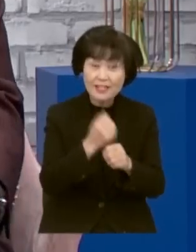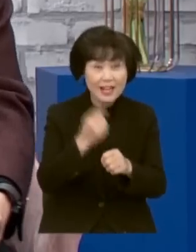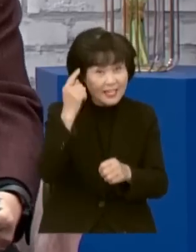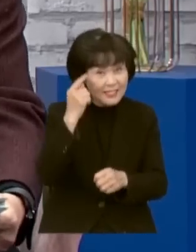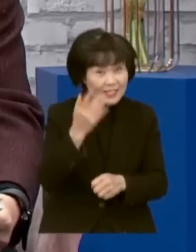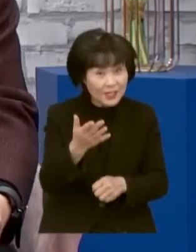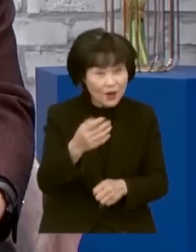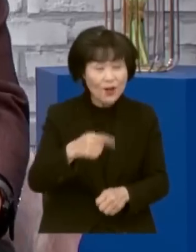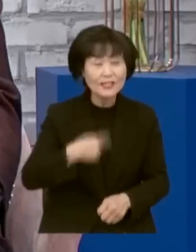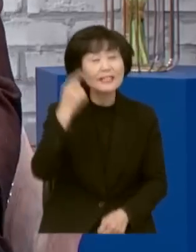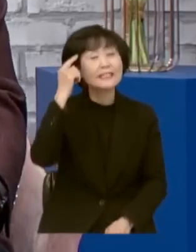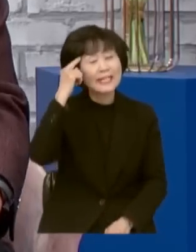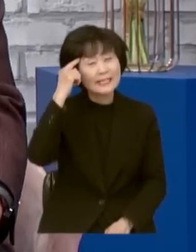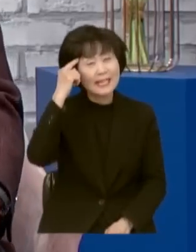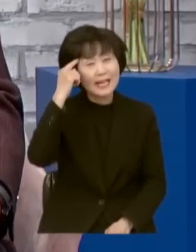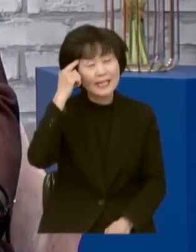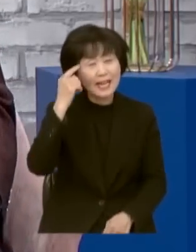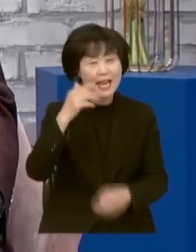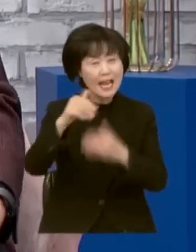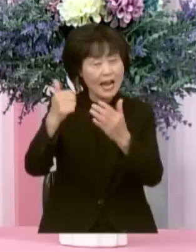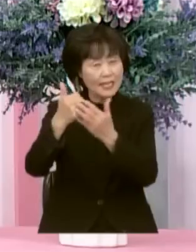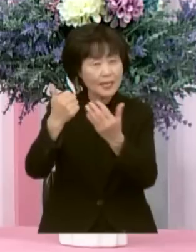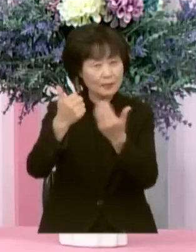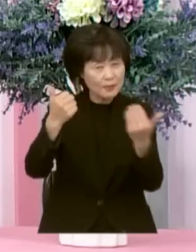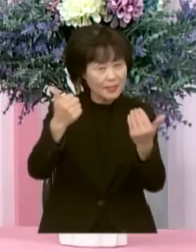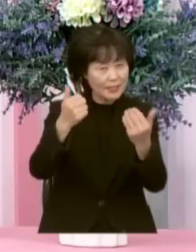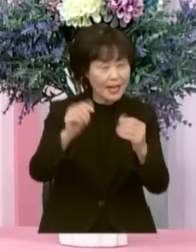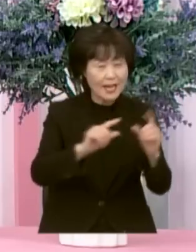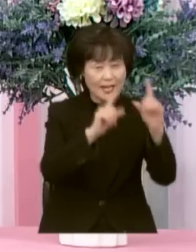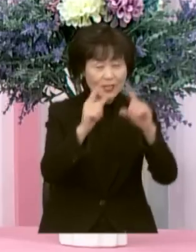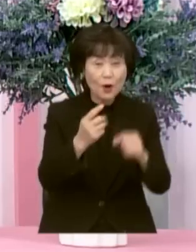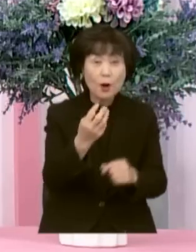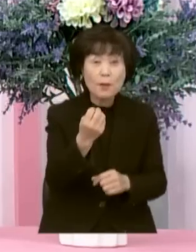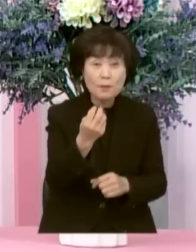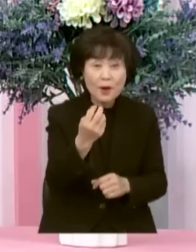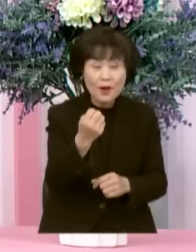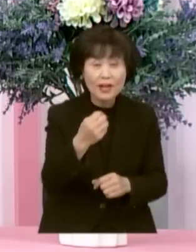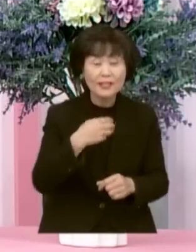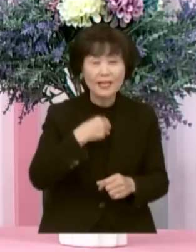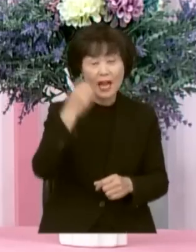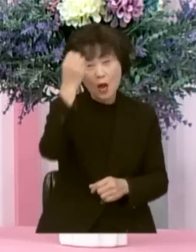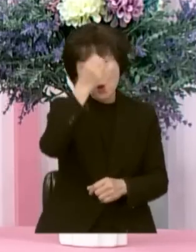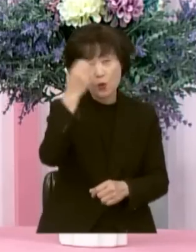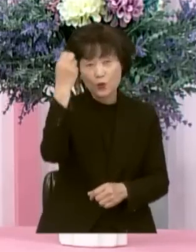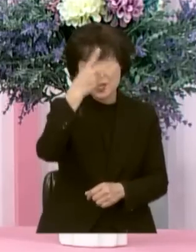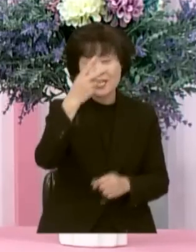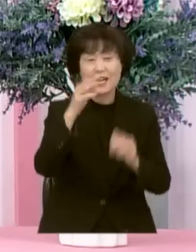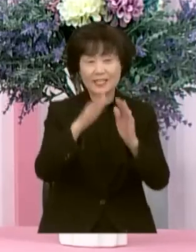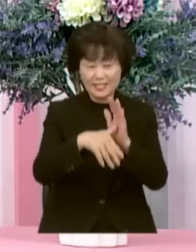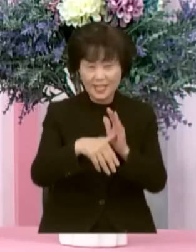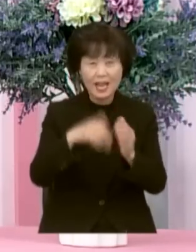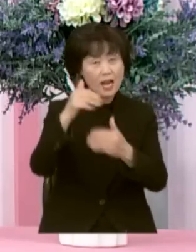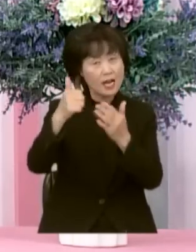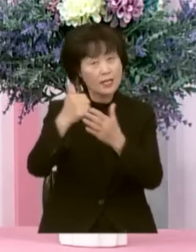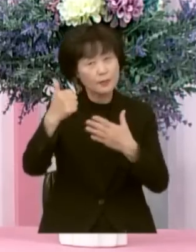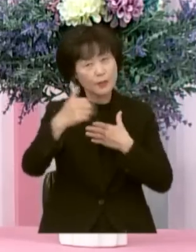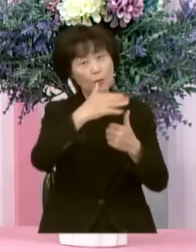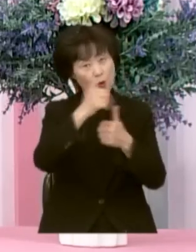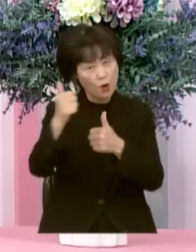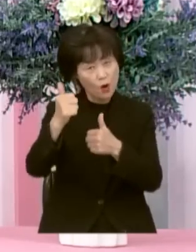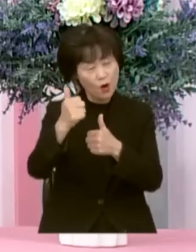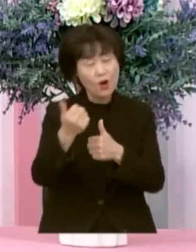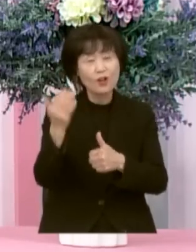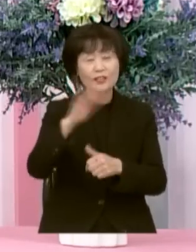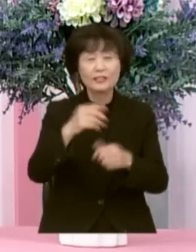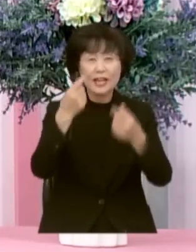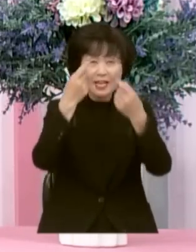생각에 광야를 몇 번 돌아간 것 같아요? 하나님께서 저를 고등학교 2학년 때 맨 먼저 이렇게 불러주셨어요. 네. 그런데